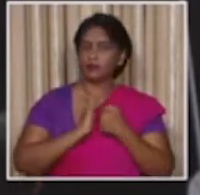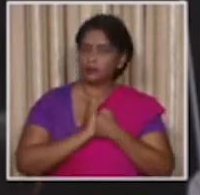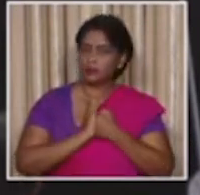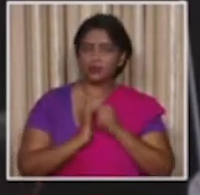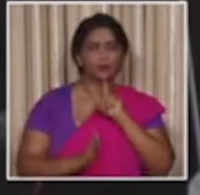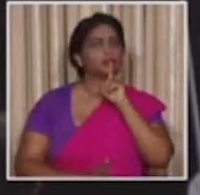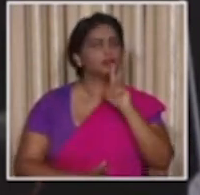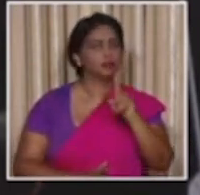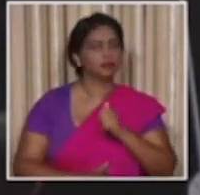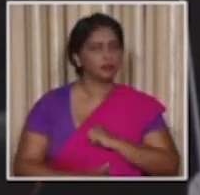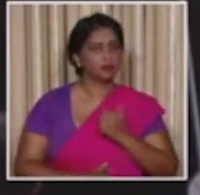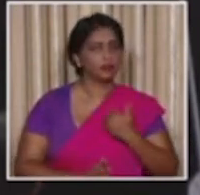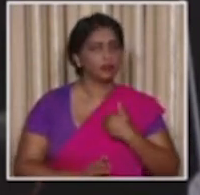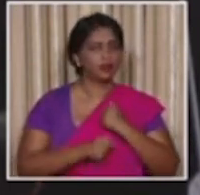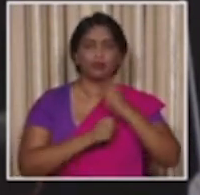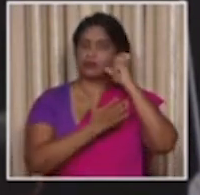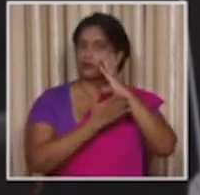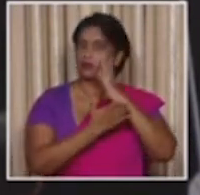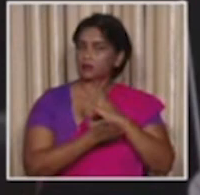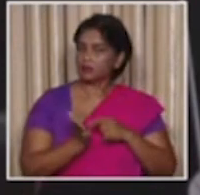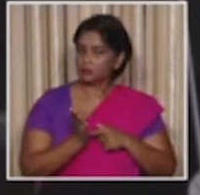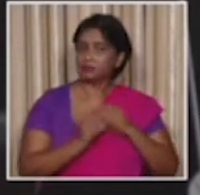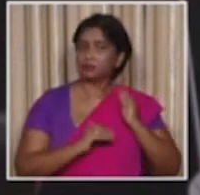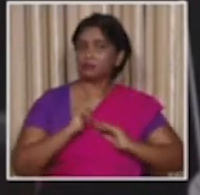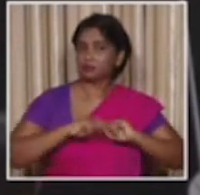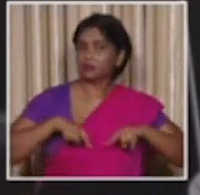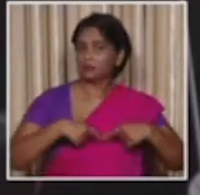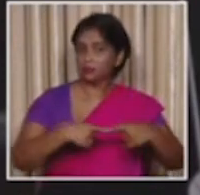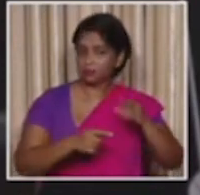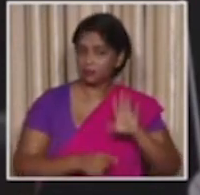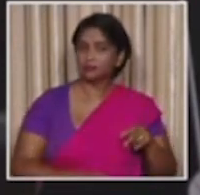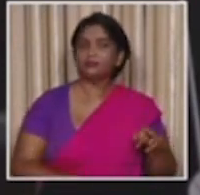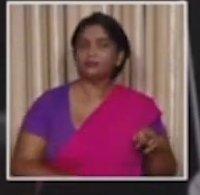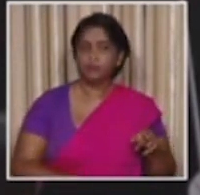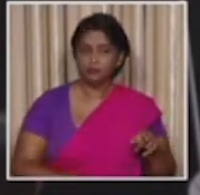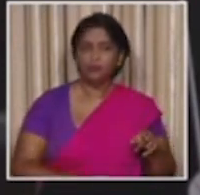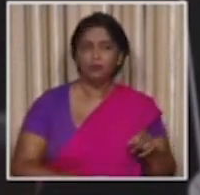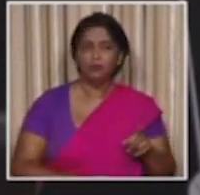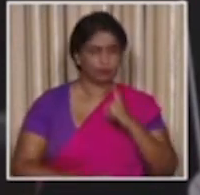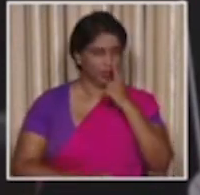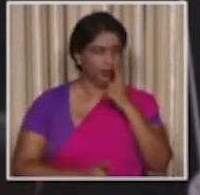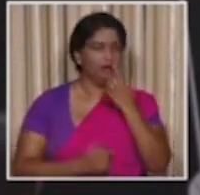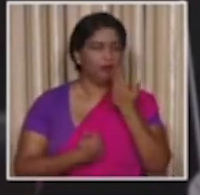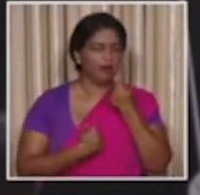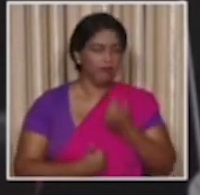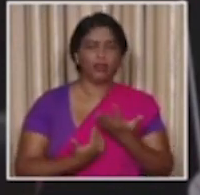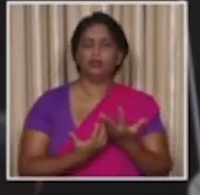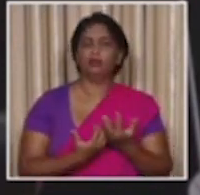යොමු කරන්න කැමති. අපේ ආණ්ඩු ක්‍රම ව්‍යවස්ථාව ක්‍රියාත්මක කිරීම සඳහා එක දෙයක්